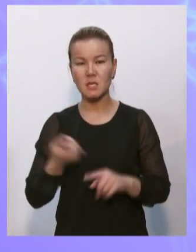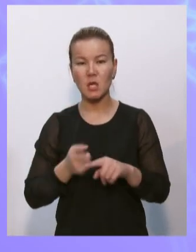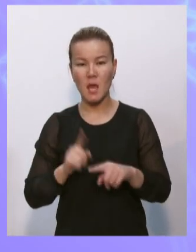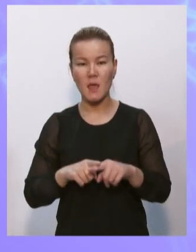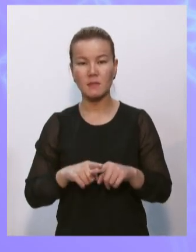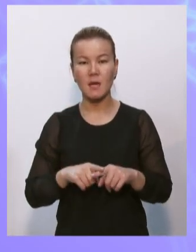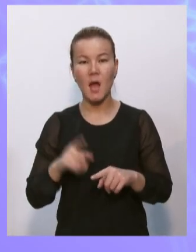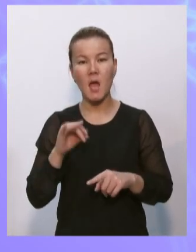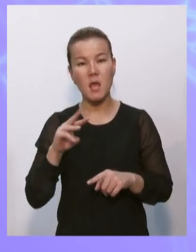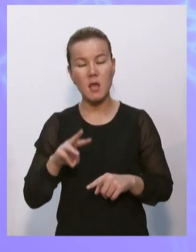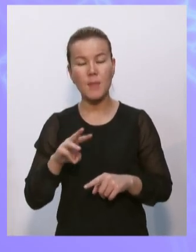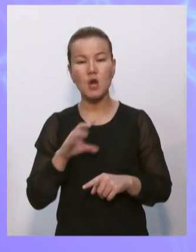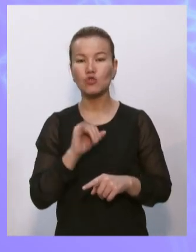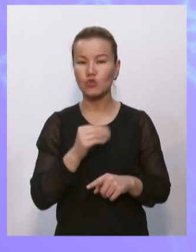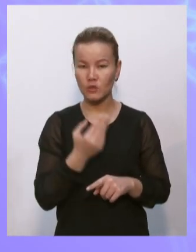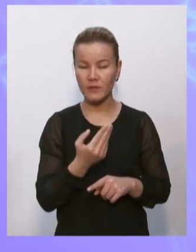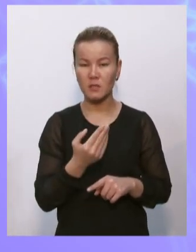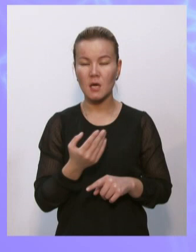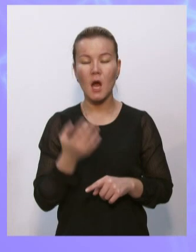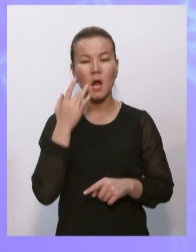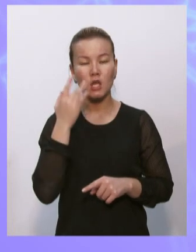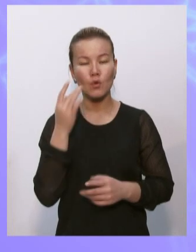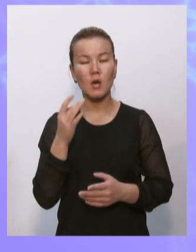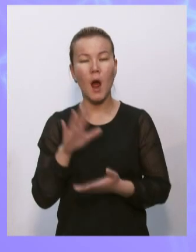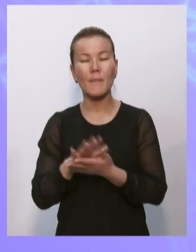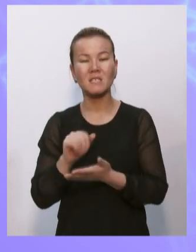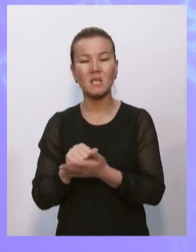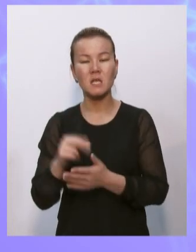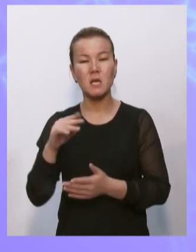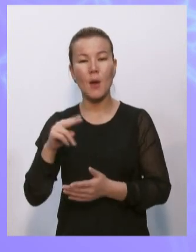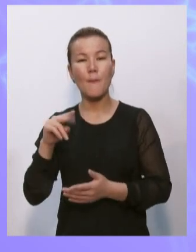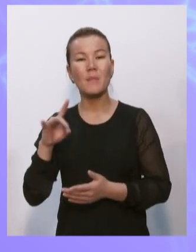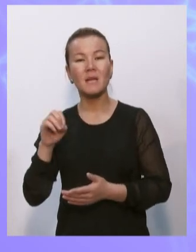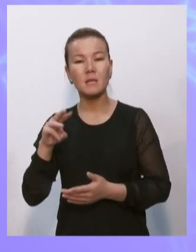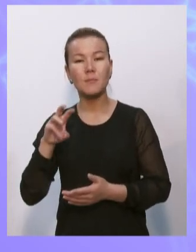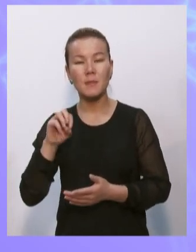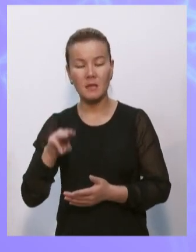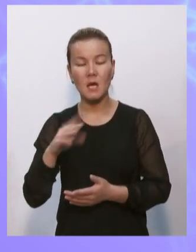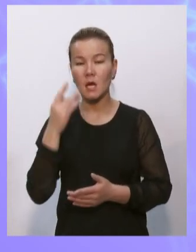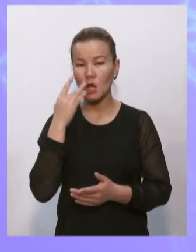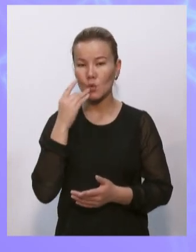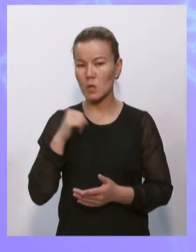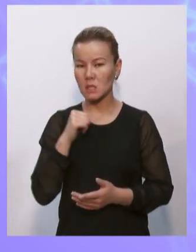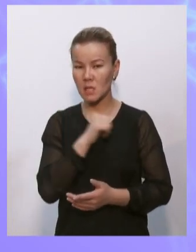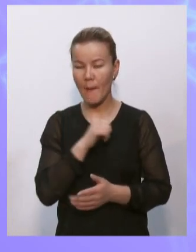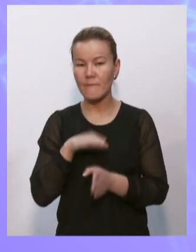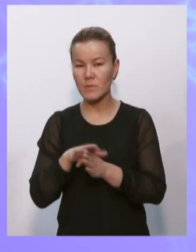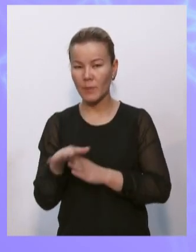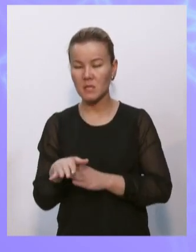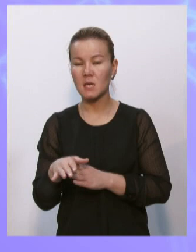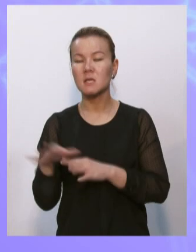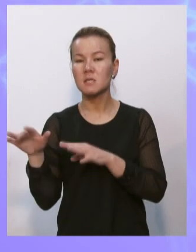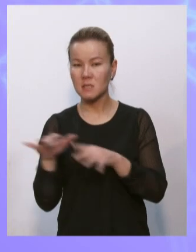это имя существительное, которое обозначает предмет, который сам